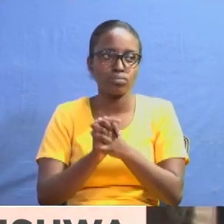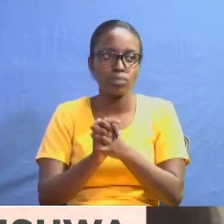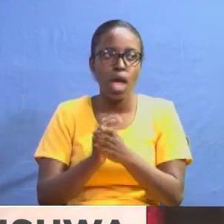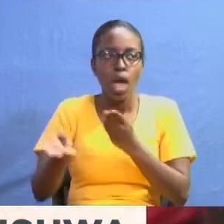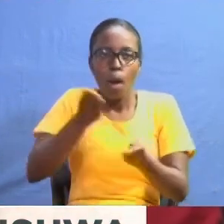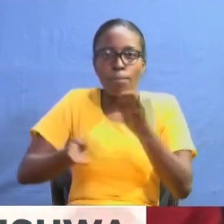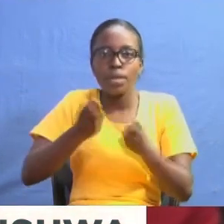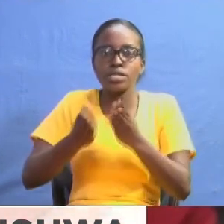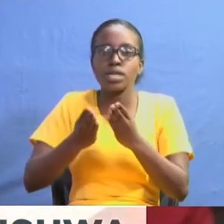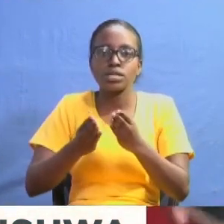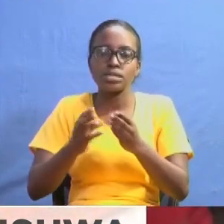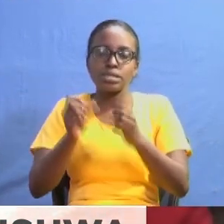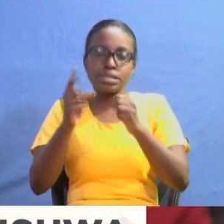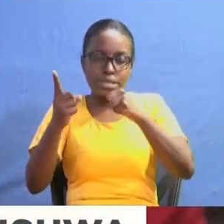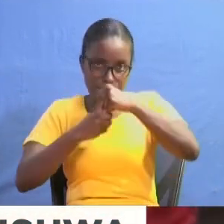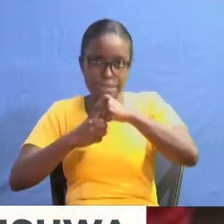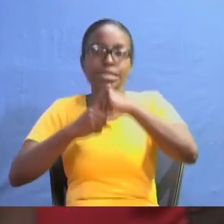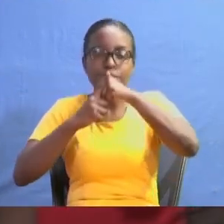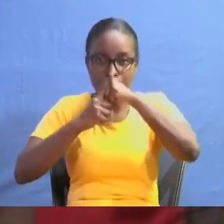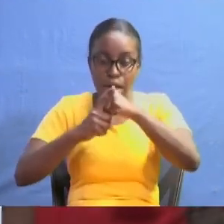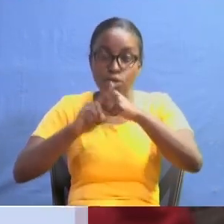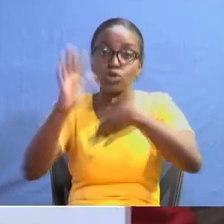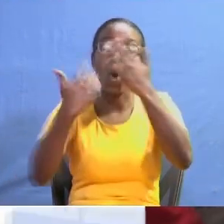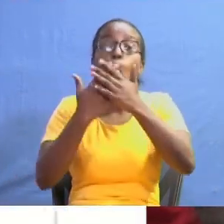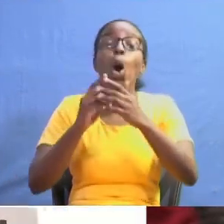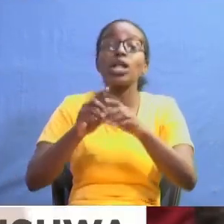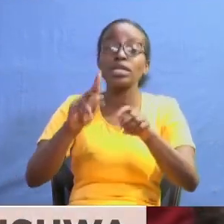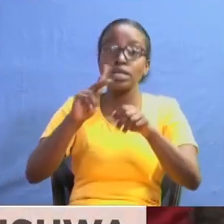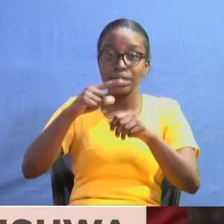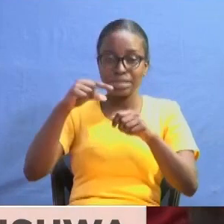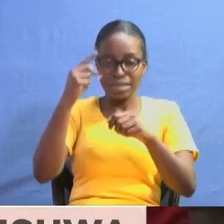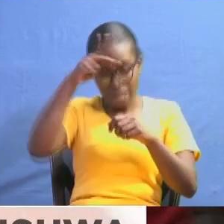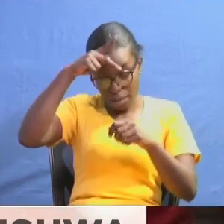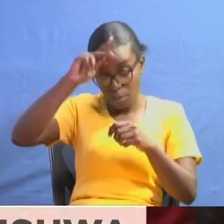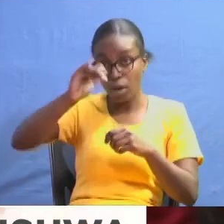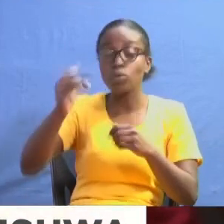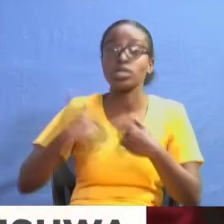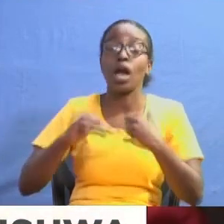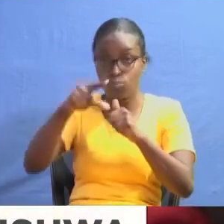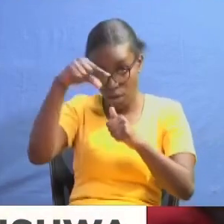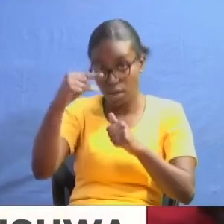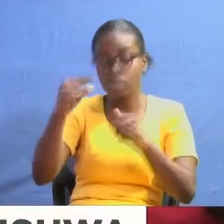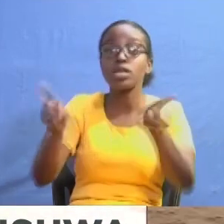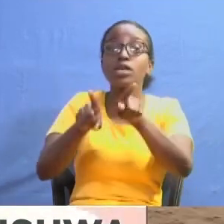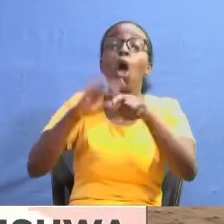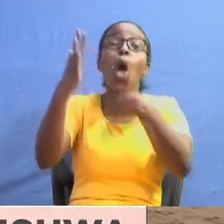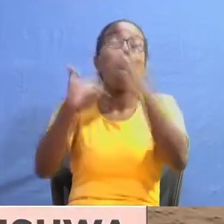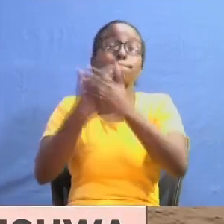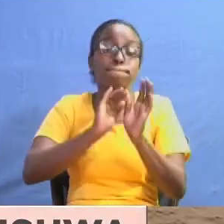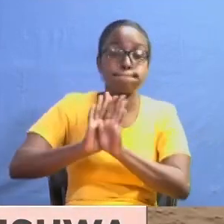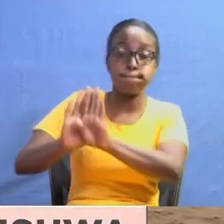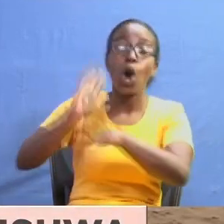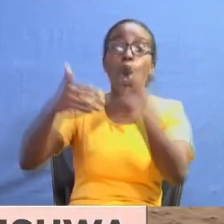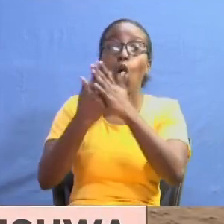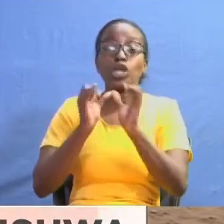Wafanya biashara 600 katika eneo la Githurai, kaunti ya Kiambu, wameapa kupinga mipango ya kuondoa ili kupisha ujenzi wa